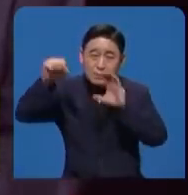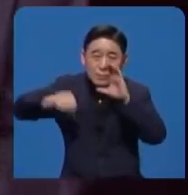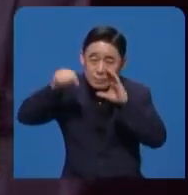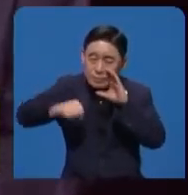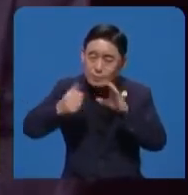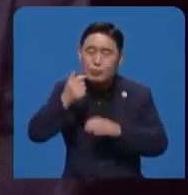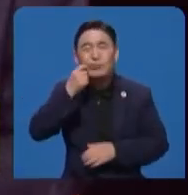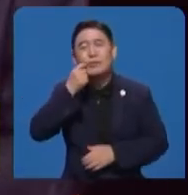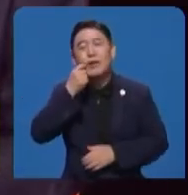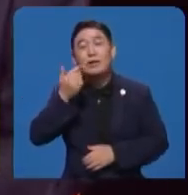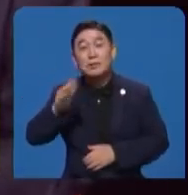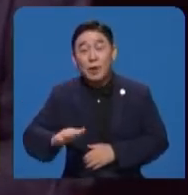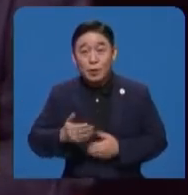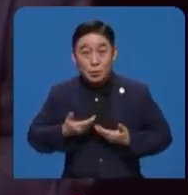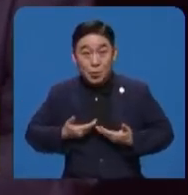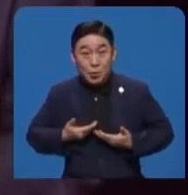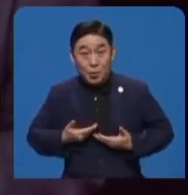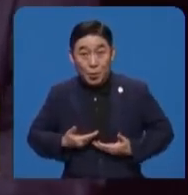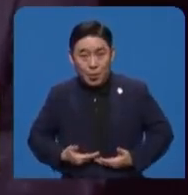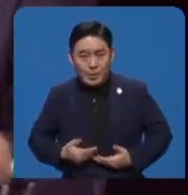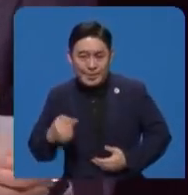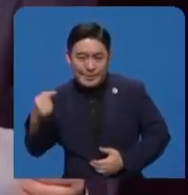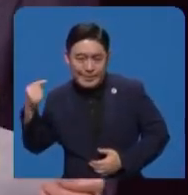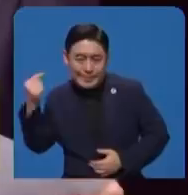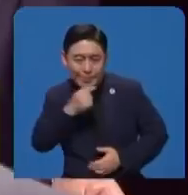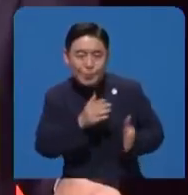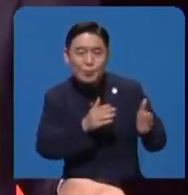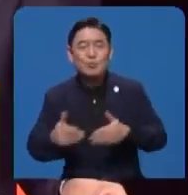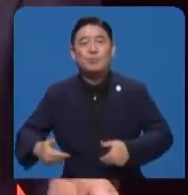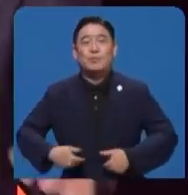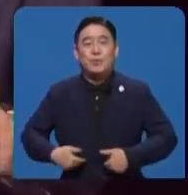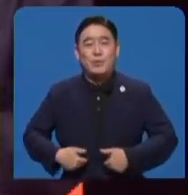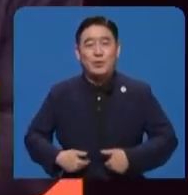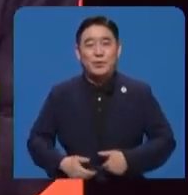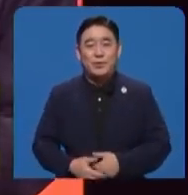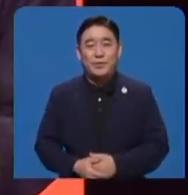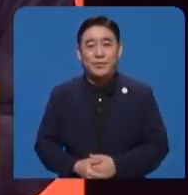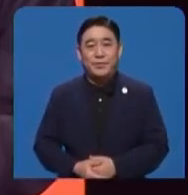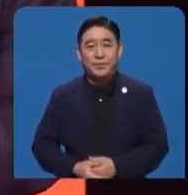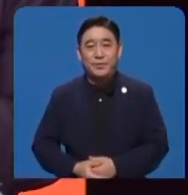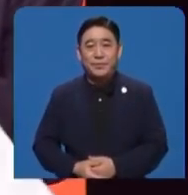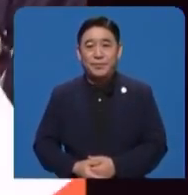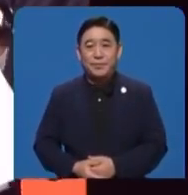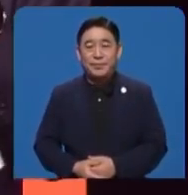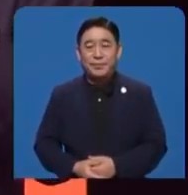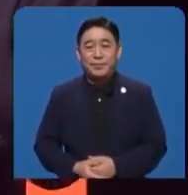조용히 그렇지만 철저하게 대비를 하고 있어야 된다고 생각을 합니다.